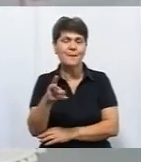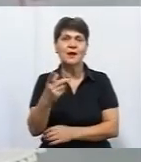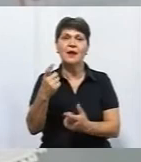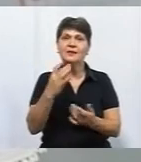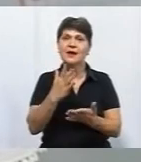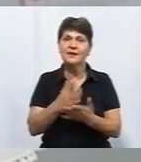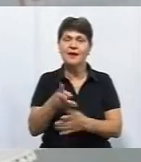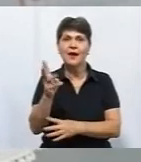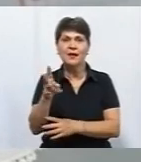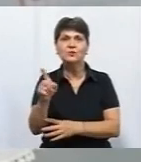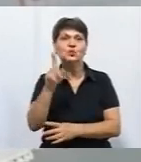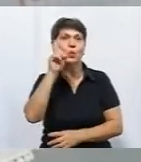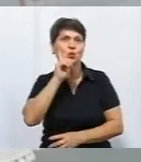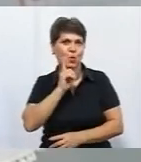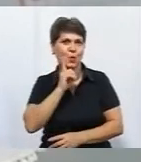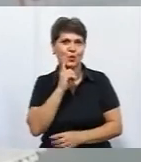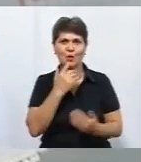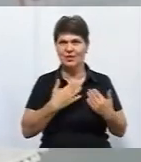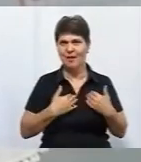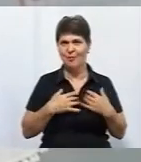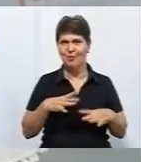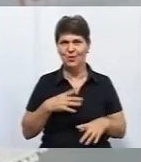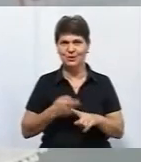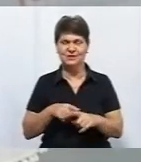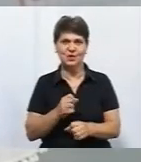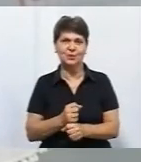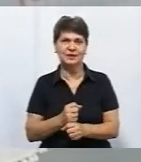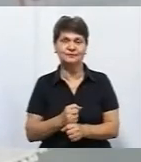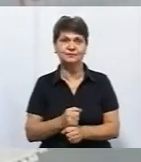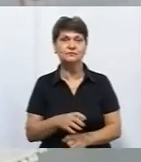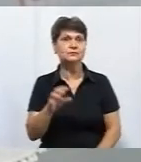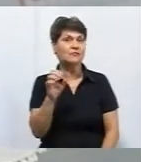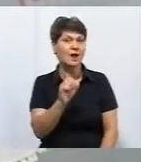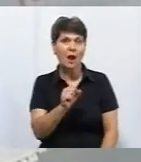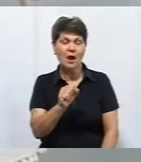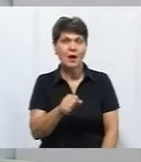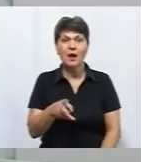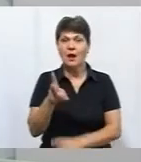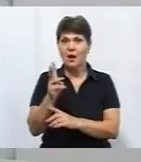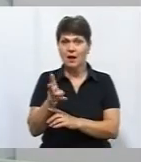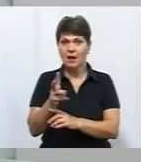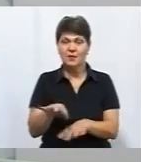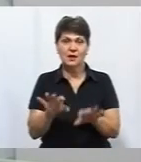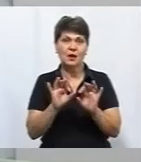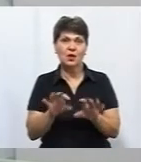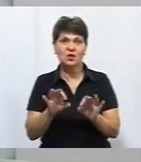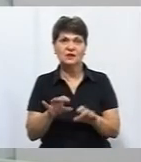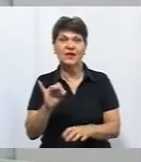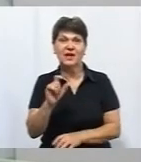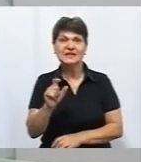камери по місті, щоб нам було, звичайно, зручно це робити. А до речі, про камери, як ми дивилися в сюжеті Житомира,